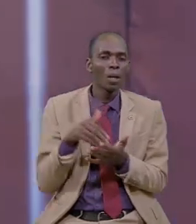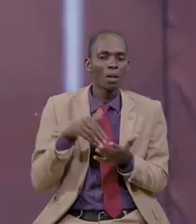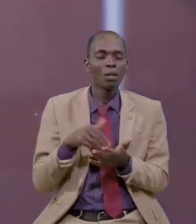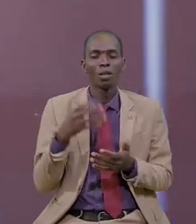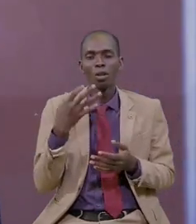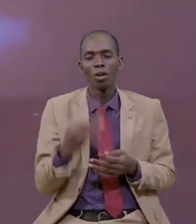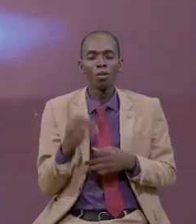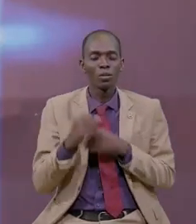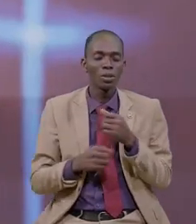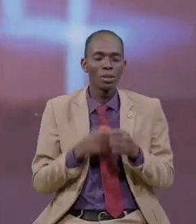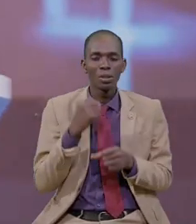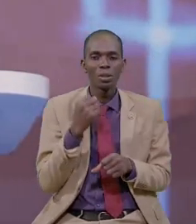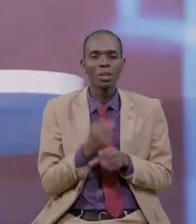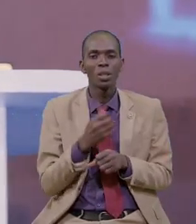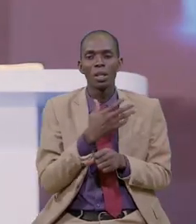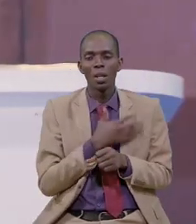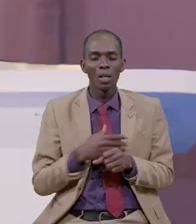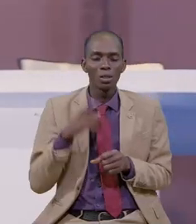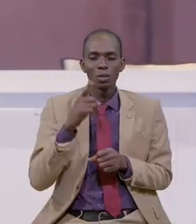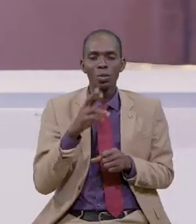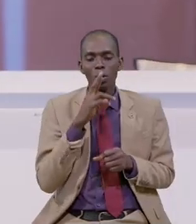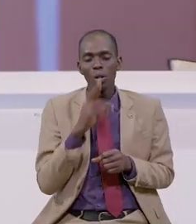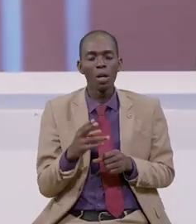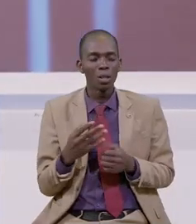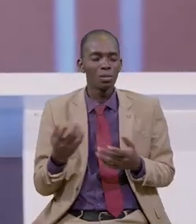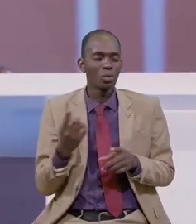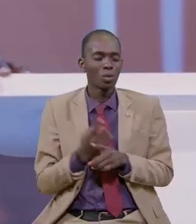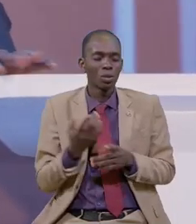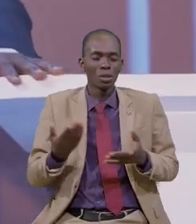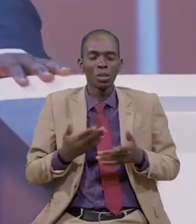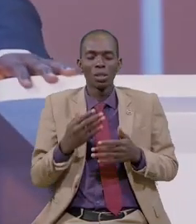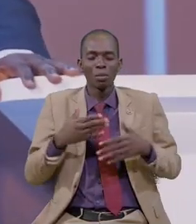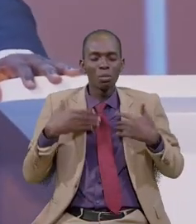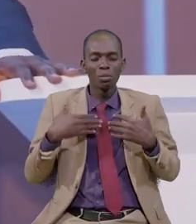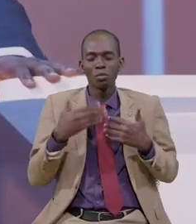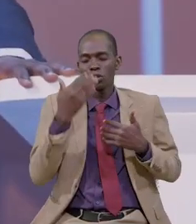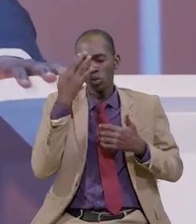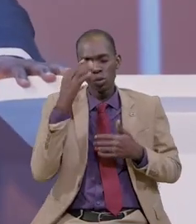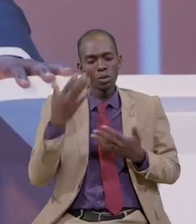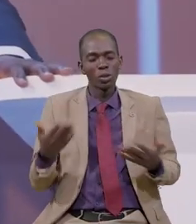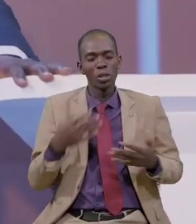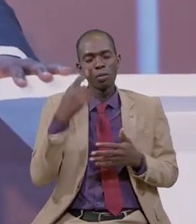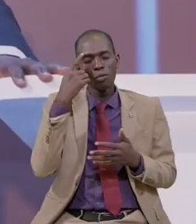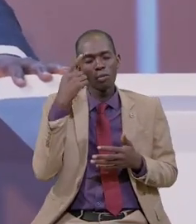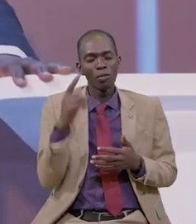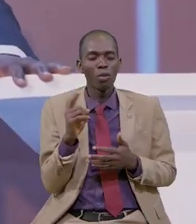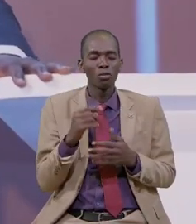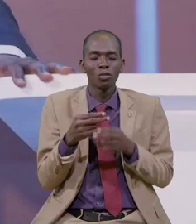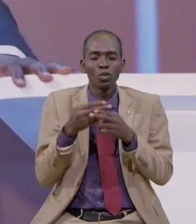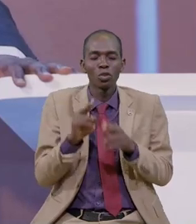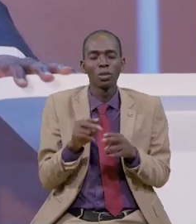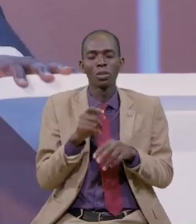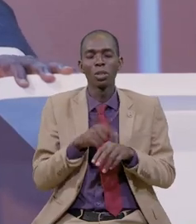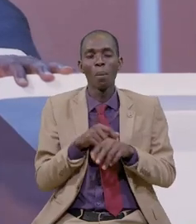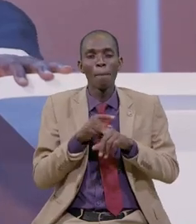l'éternité à vivre. Et tu étais populaire ici bas pour 70 ans, pour 100 ans. Mais quand tu seras